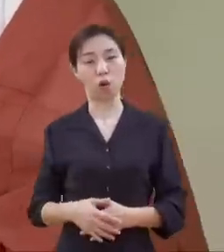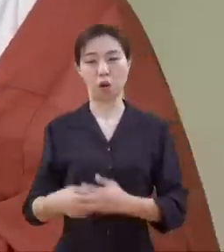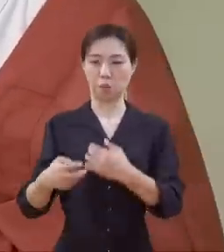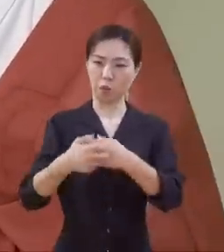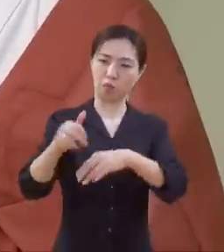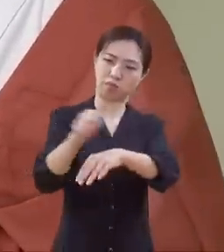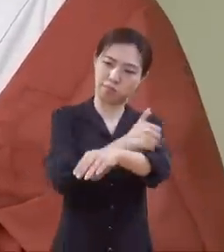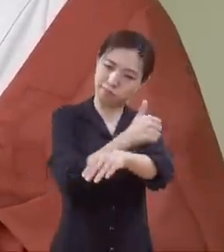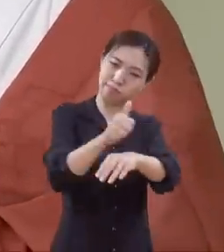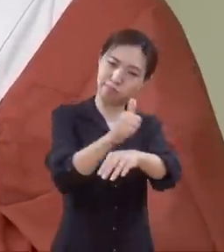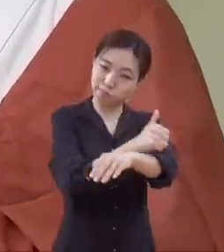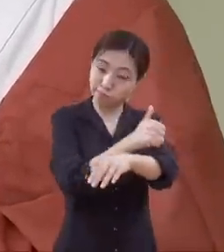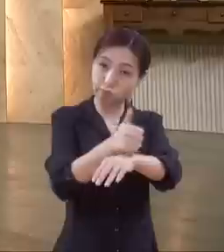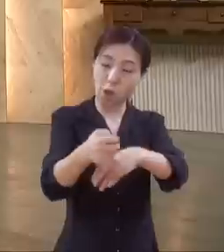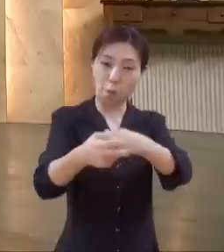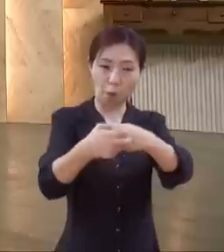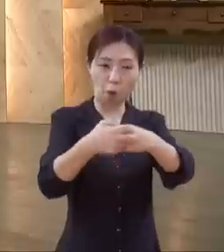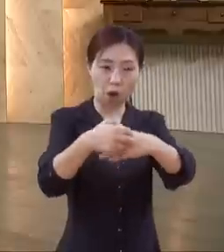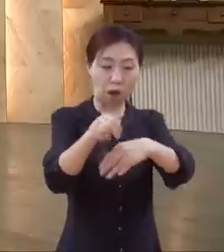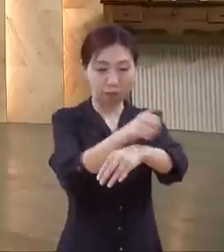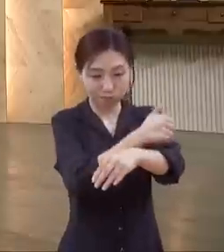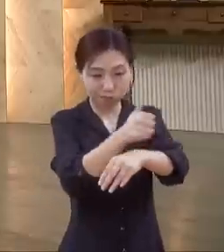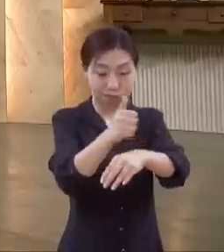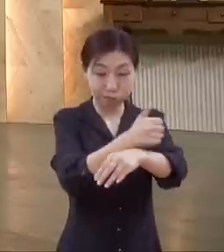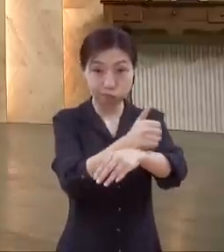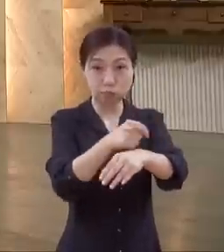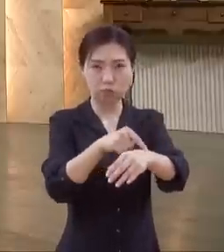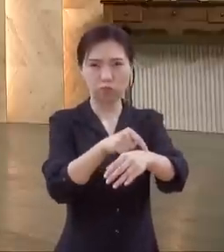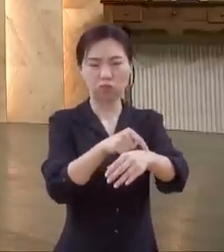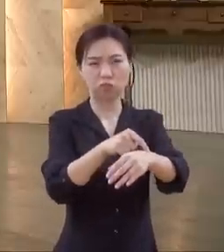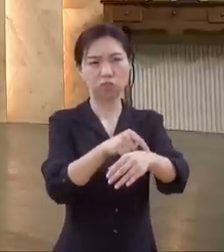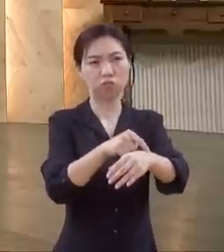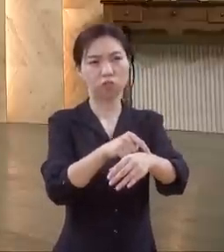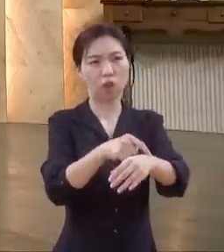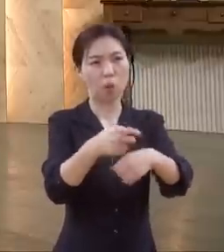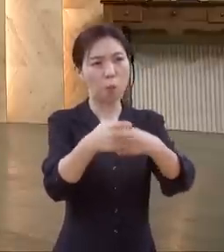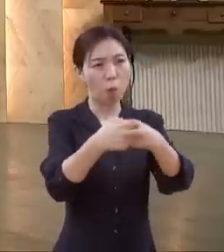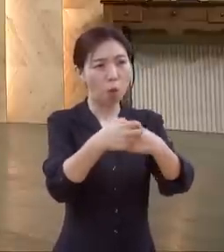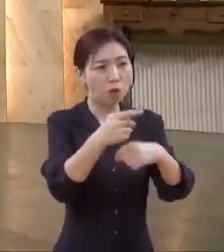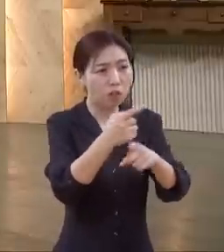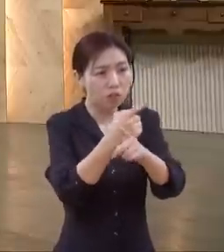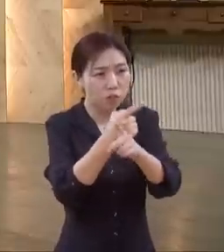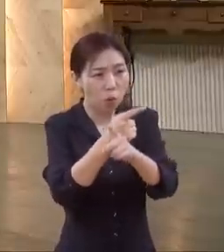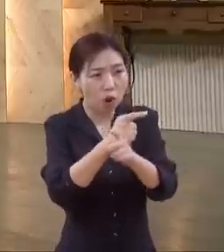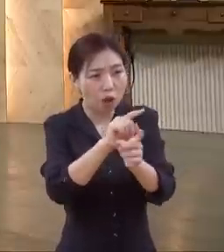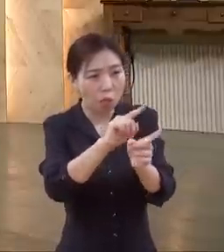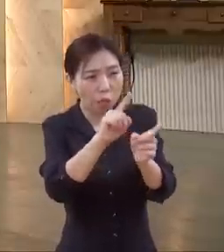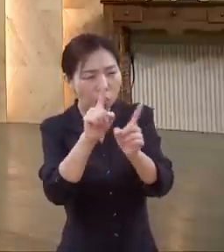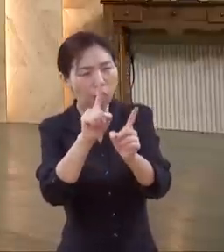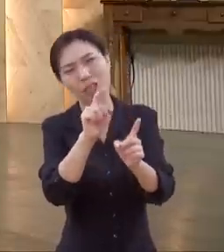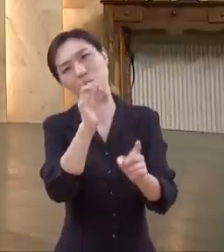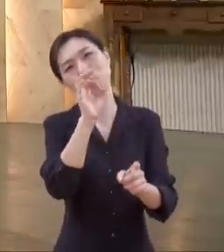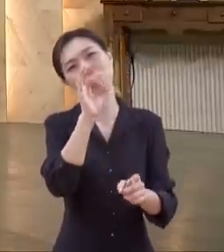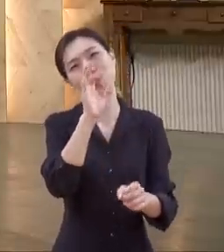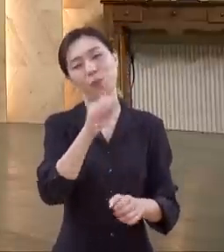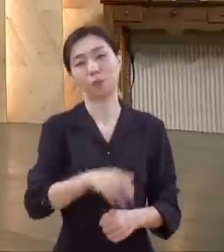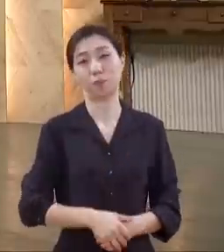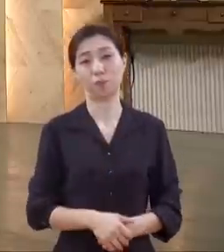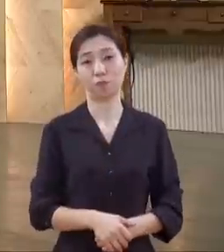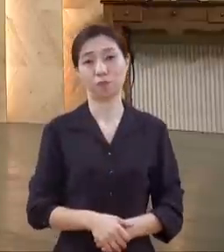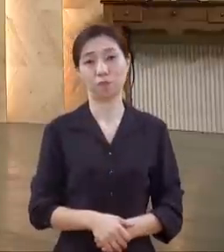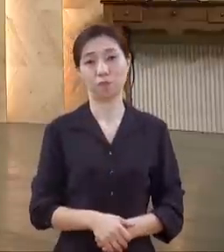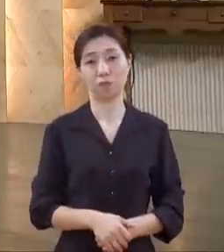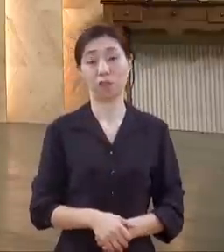다니셨는데도 병원에서 이렇게 큰 차돌을 보지 못했어요 그러다 보니까 그분이